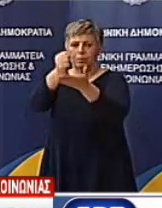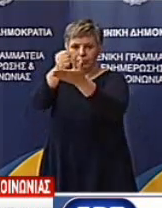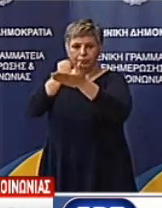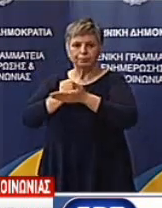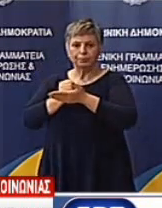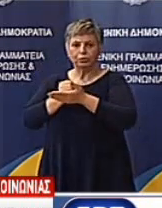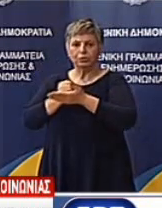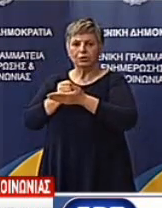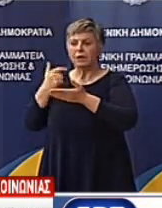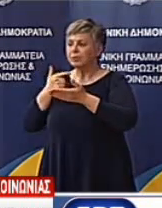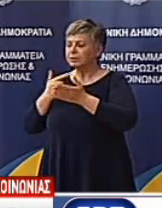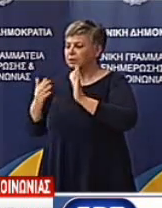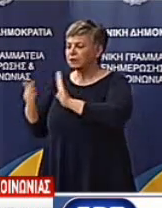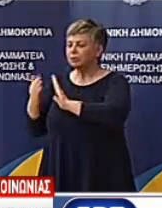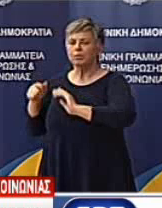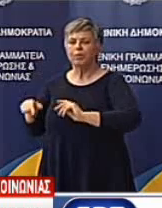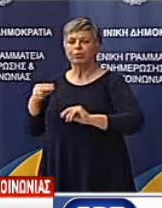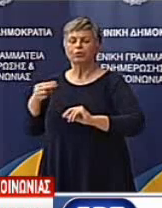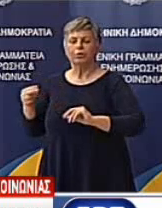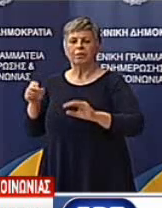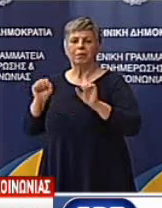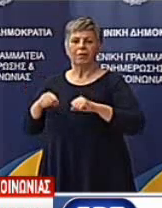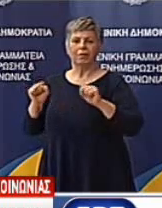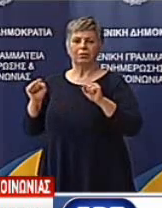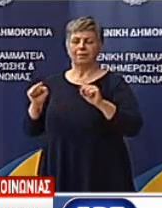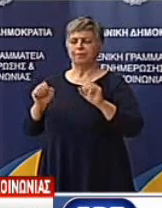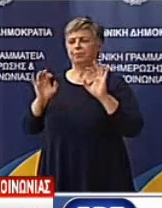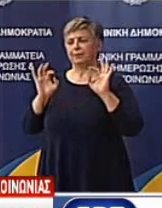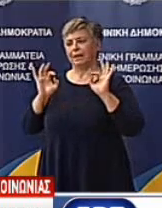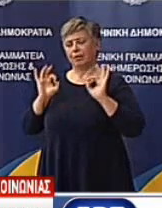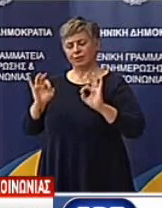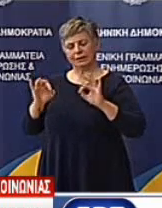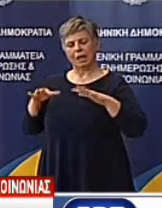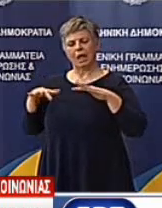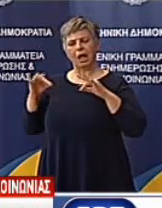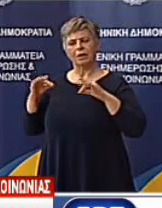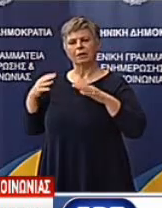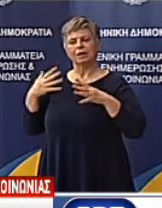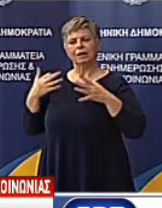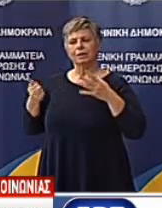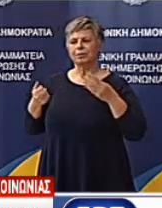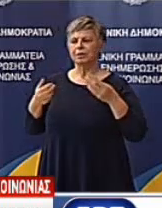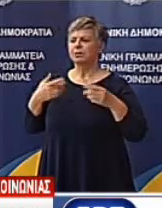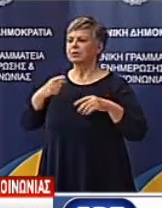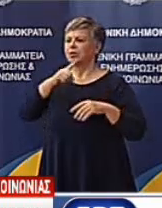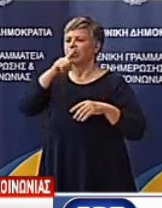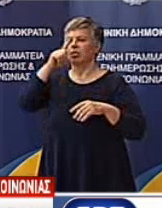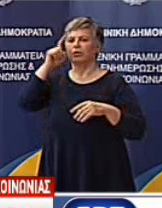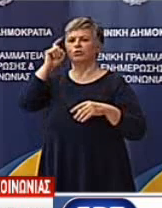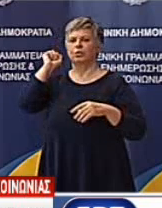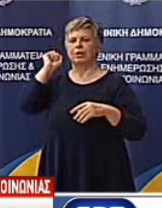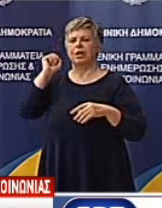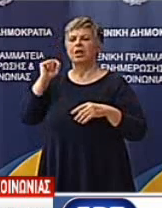αυτό ακριβώς το θέμα. Και νομίζω ότι πέρα από μια δυσκολία αρχική που υπήρξε όσον αφορά τα 400 περίπου